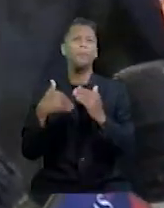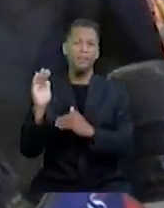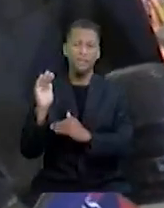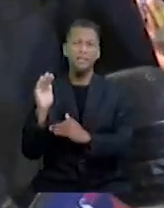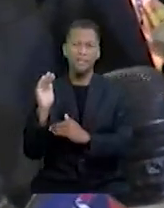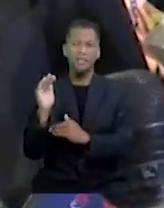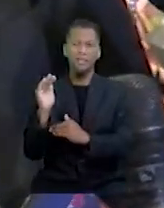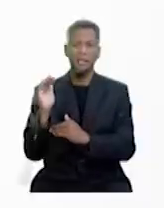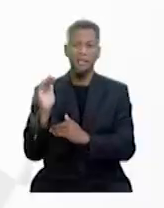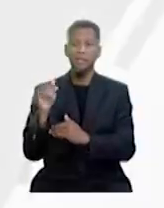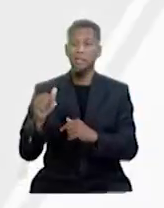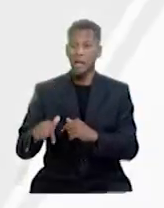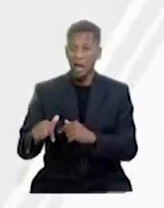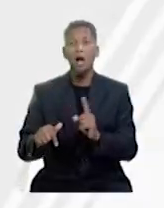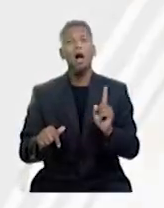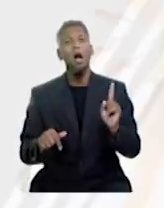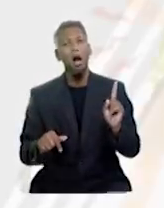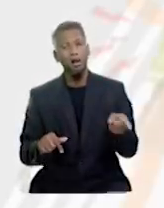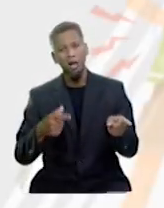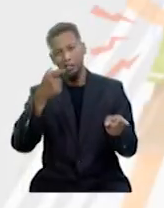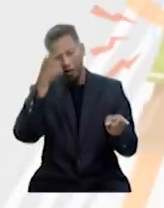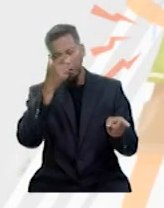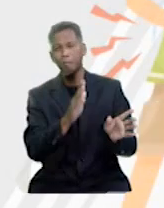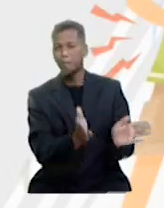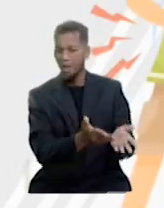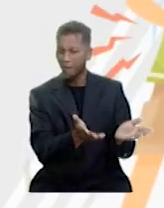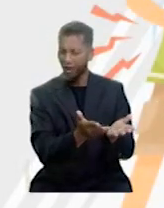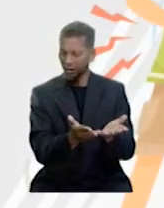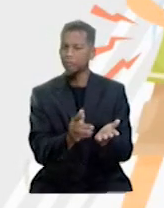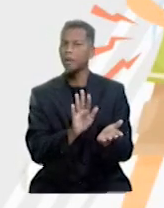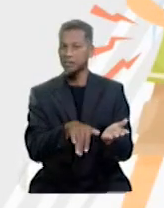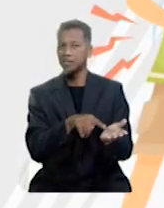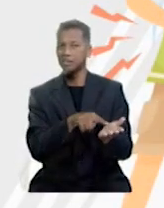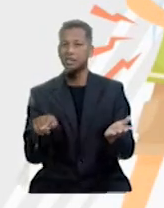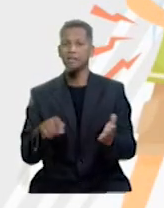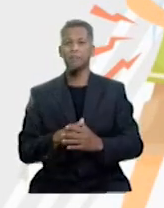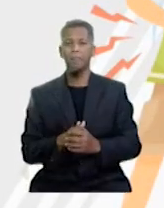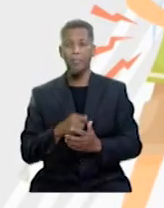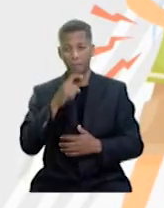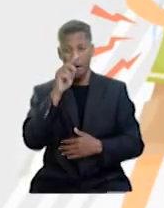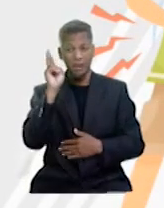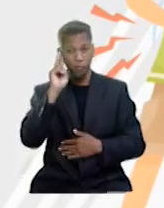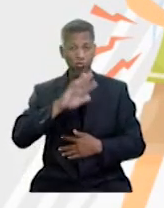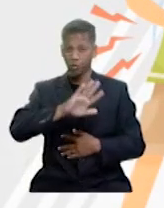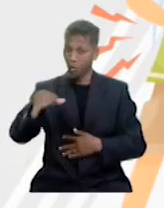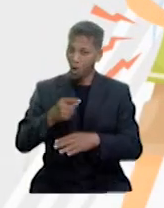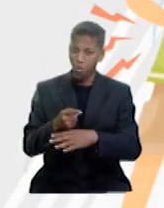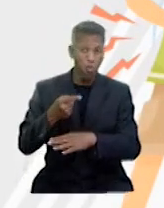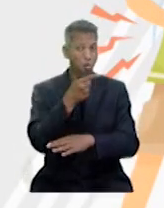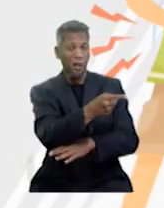proses penyembuhan juga. Selain BPOM dan Kementerian Kesehatan, para orang tua juga menggugat sejumlah perusahaan